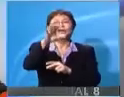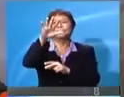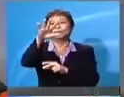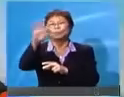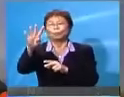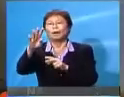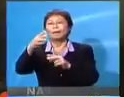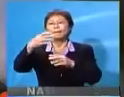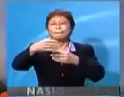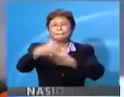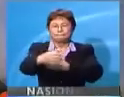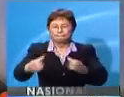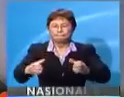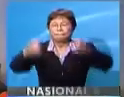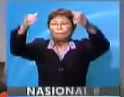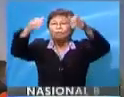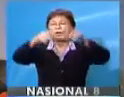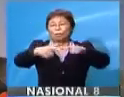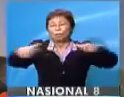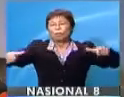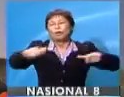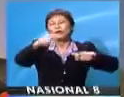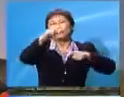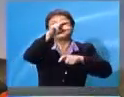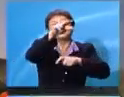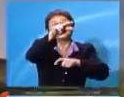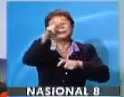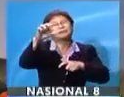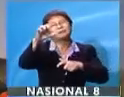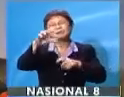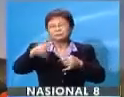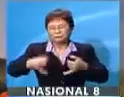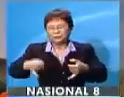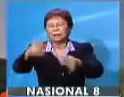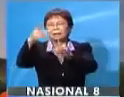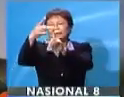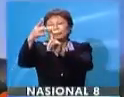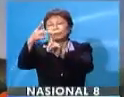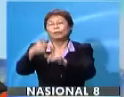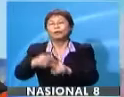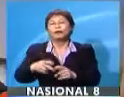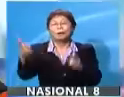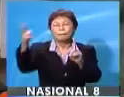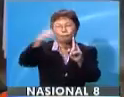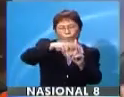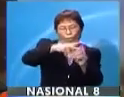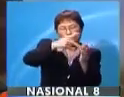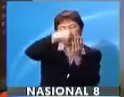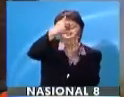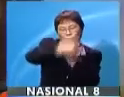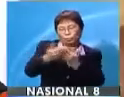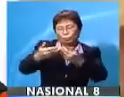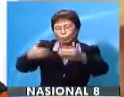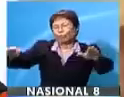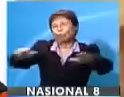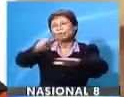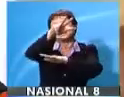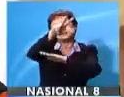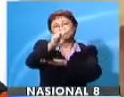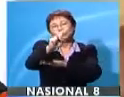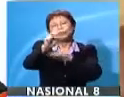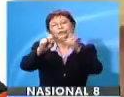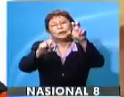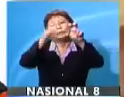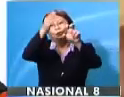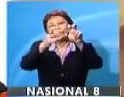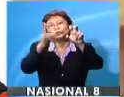pangsapuri berkeluasan 803 kaki persegi di Jalan Kepong. Sepanjang permohonan, projek ini dibuka pada 30 Julai